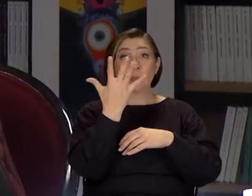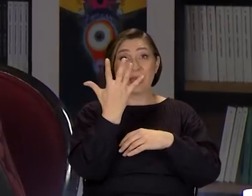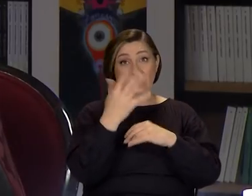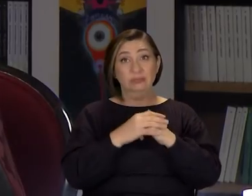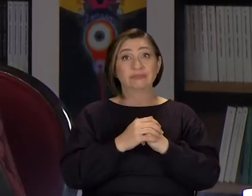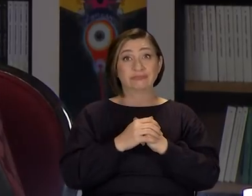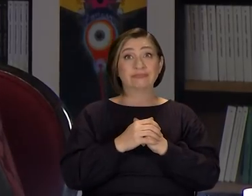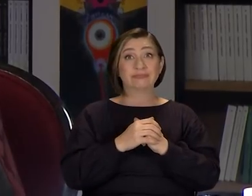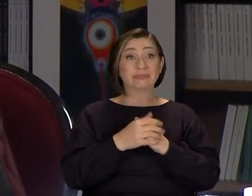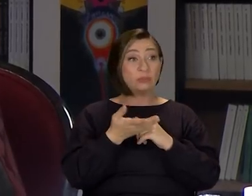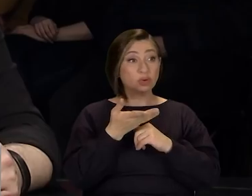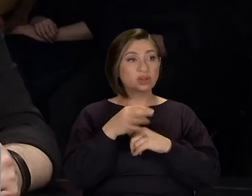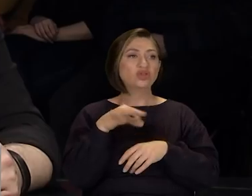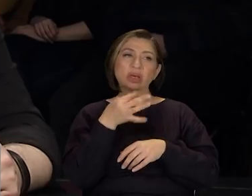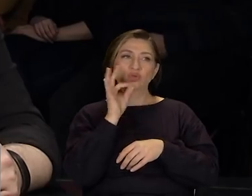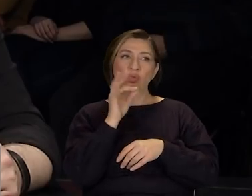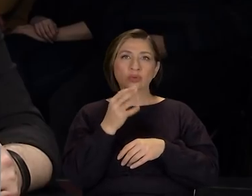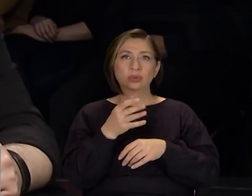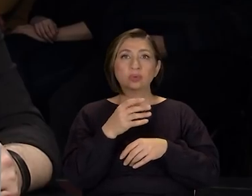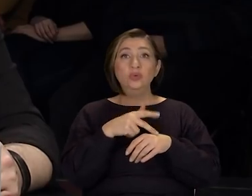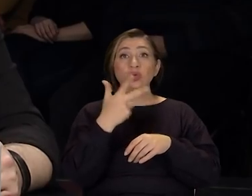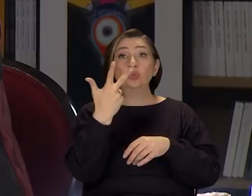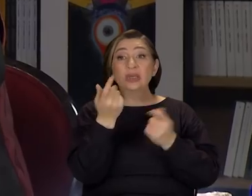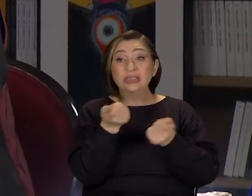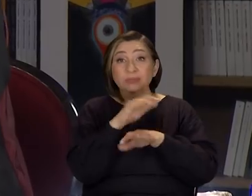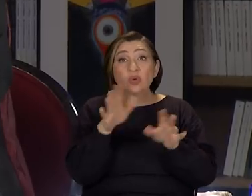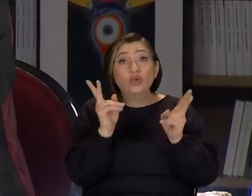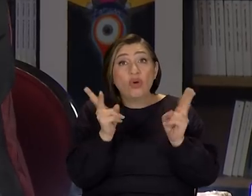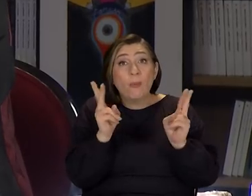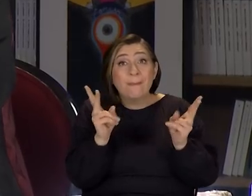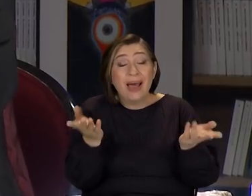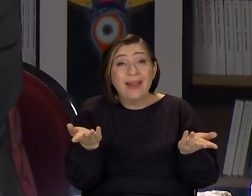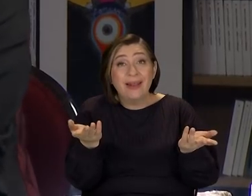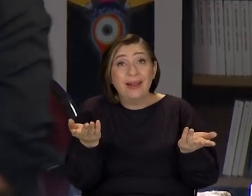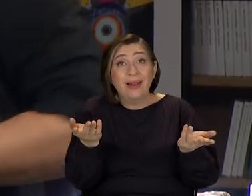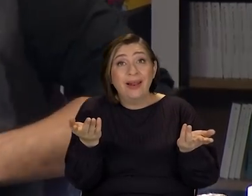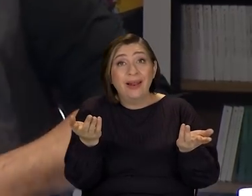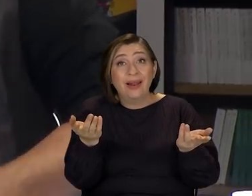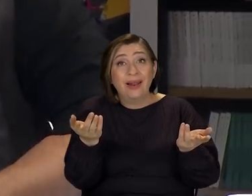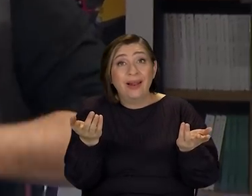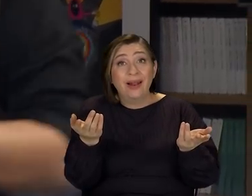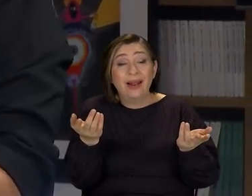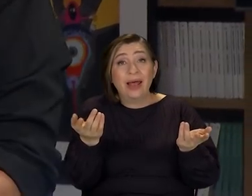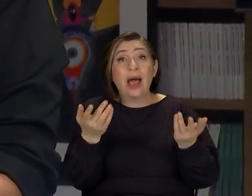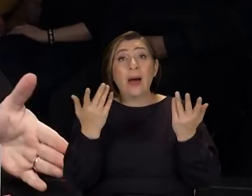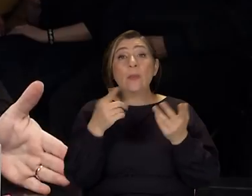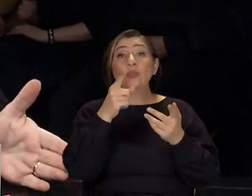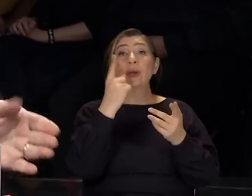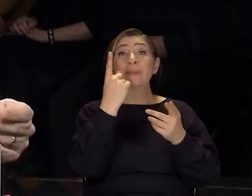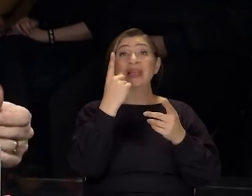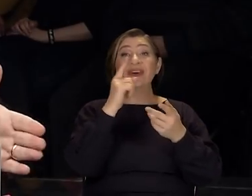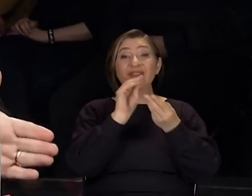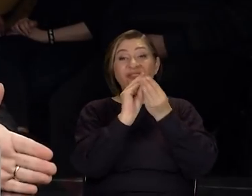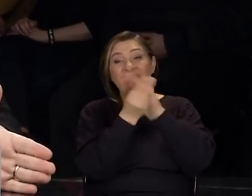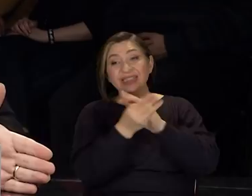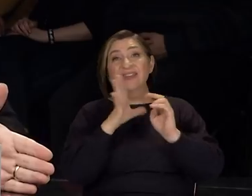Işte. Evet. Ne yapıyorsun? Çay içiyorsun. Abi 3'te işim bitiyor. Bu çok normal bir şey aslında yani. Hani... Ama tabii ki bunun da durman bir vardiyası